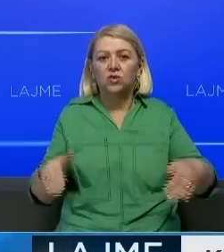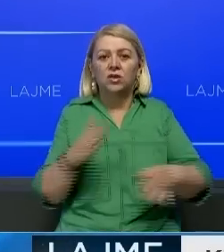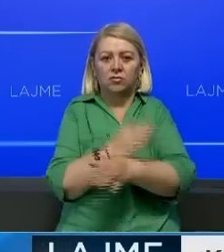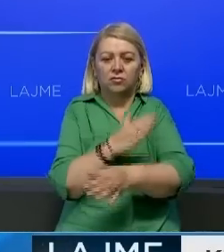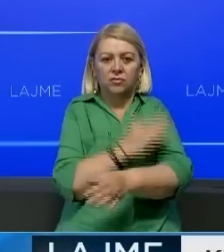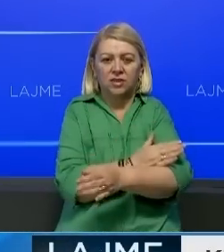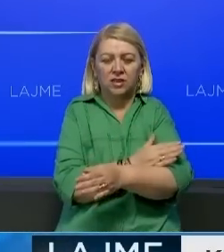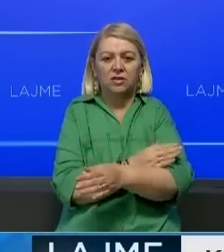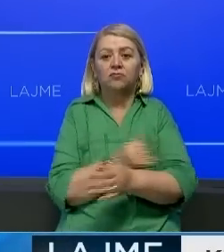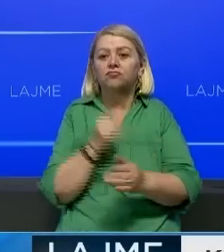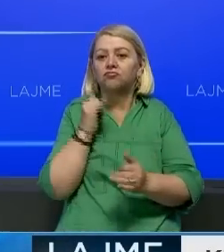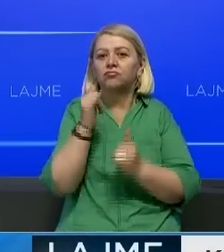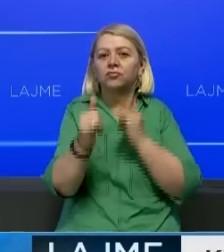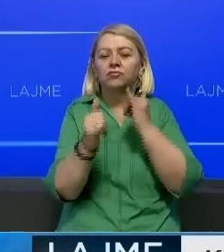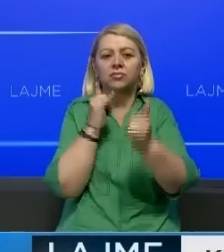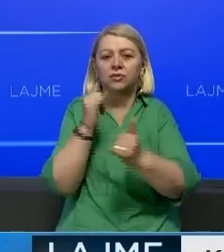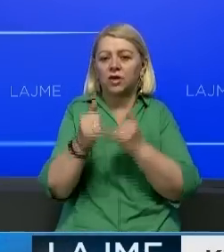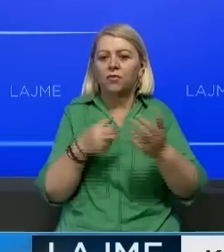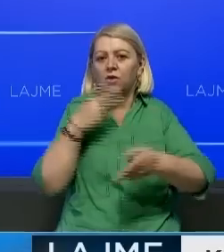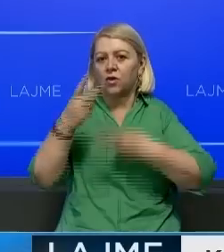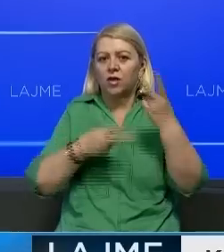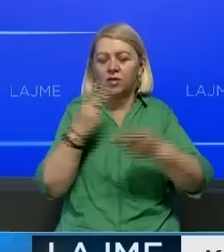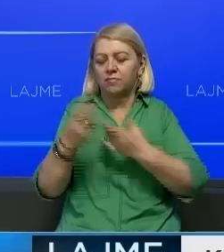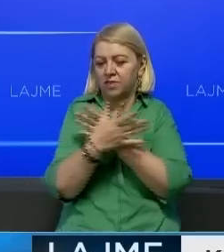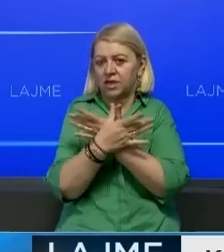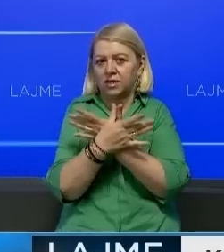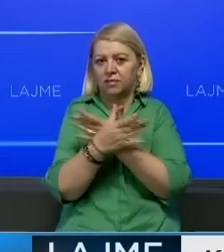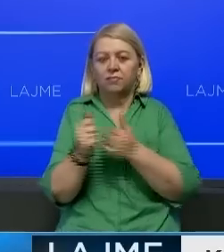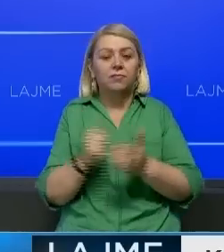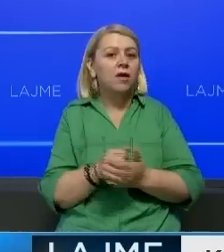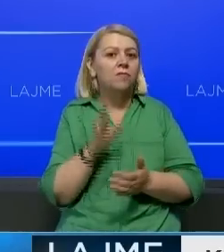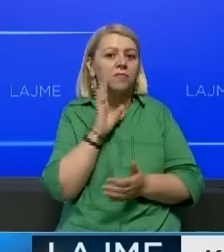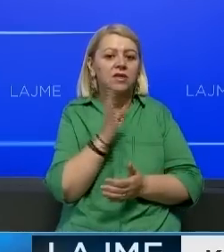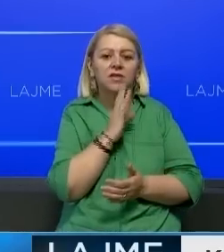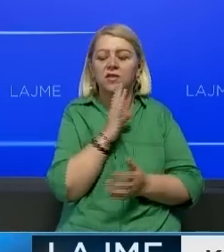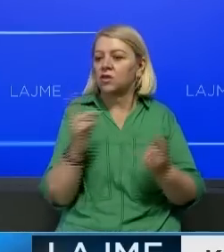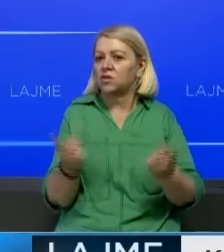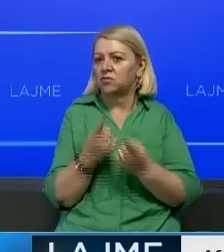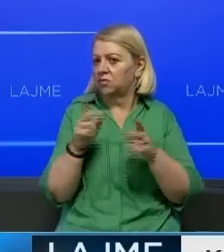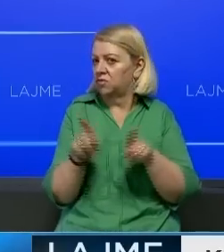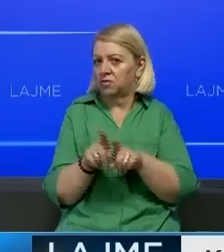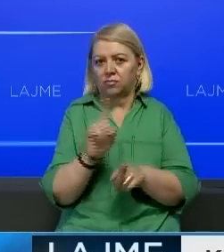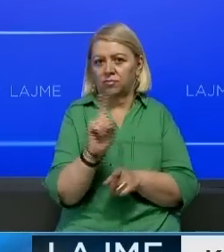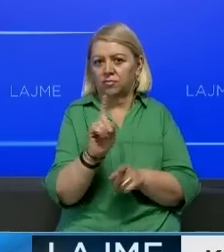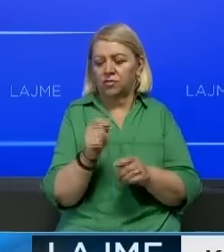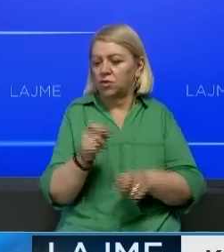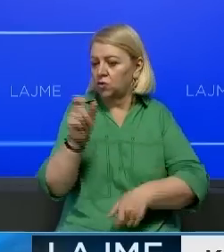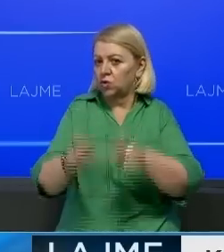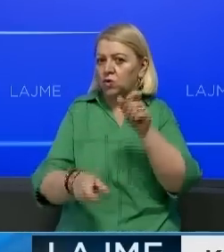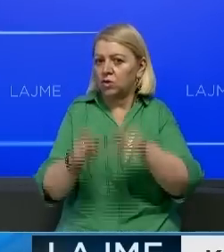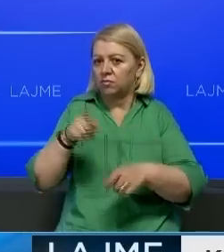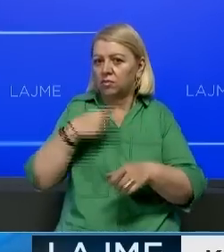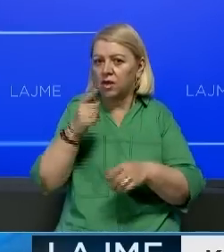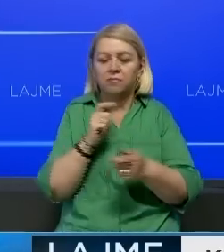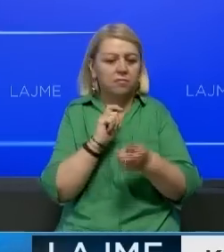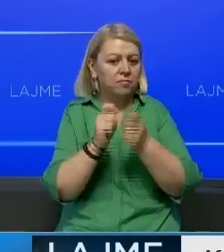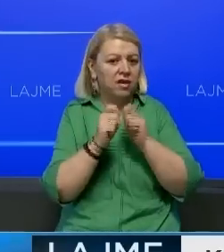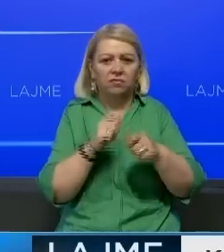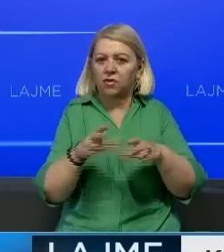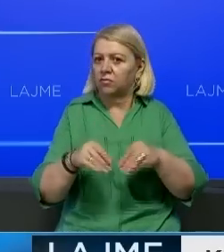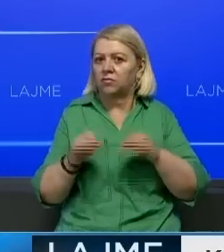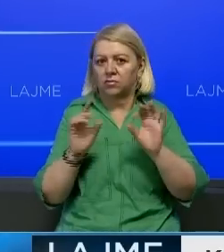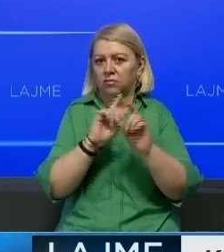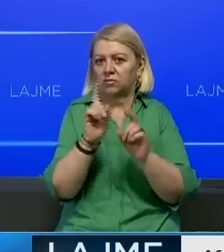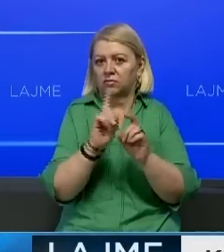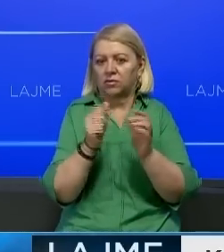që shkuan për Shqipëri nuk paten kontrole nga policia kuvitare, por pasdite situata nuk ishte njëjtë. Qytetarët thanë se marrveshja s'po